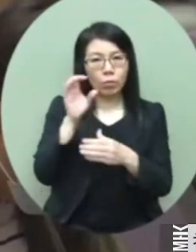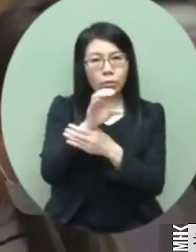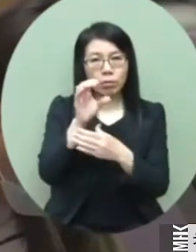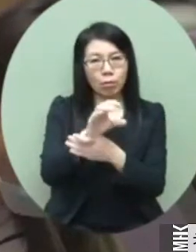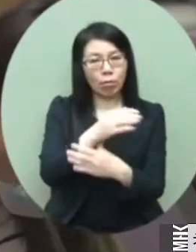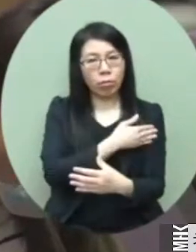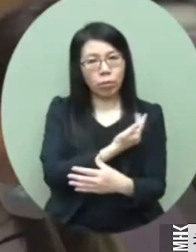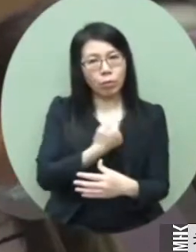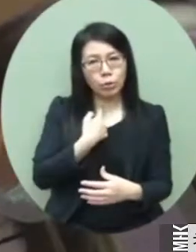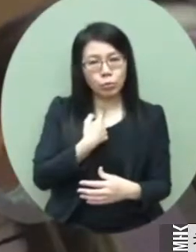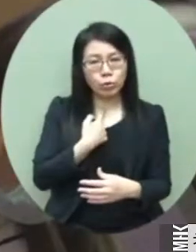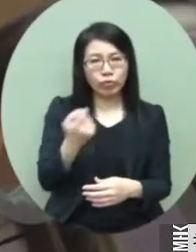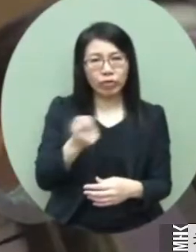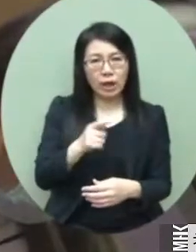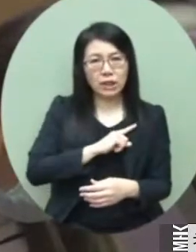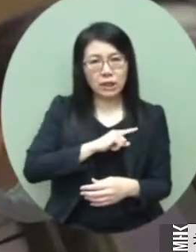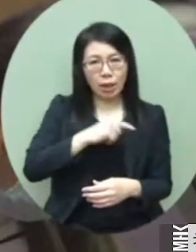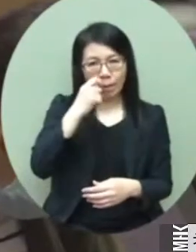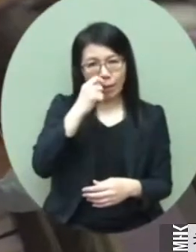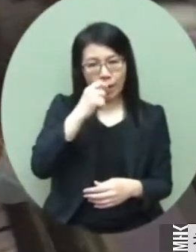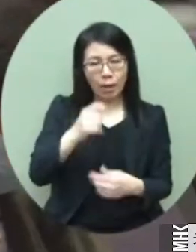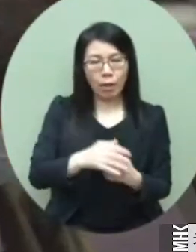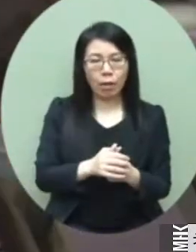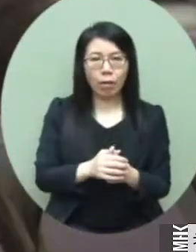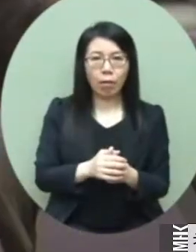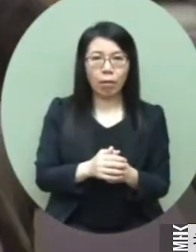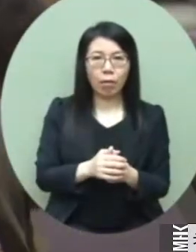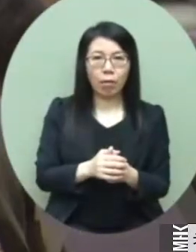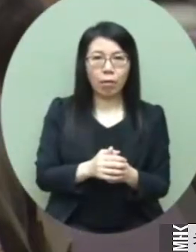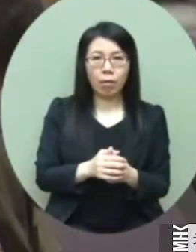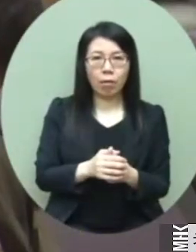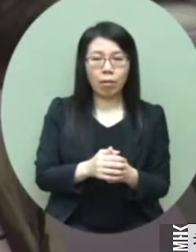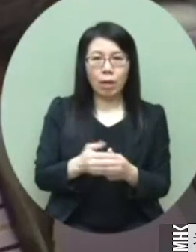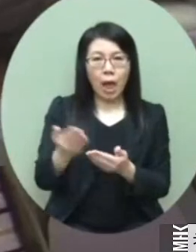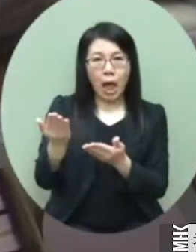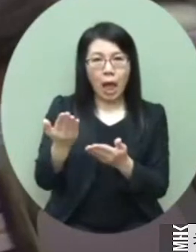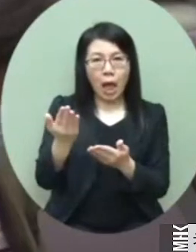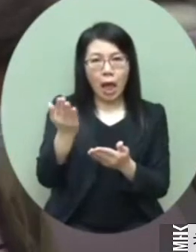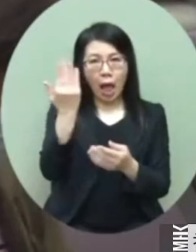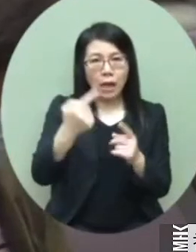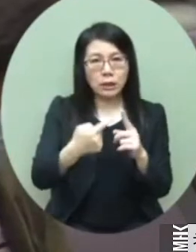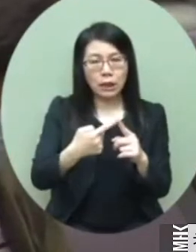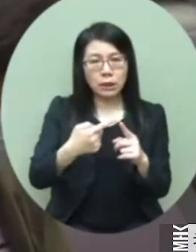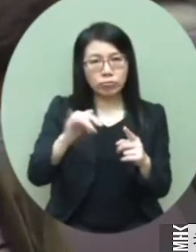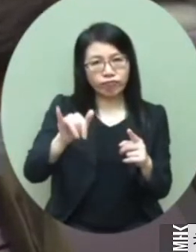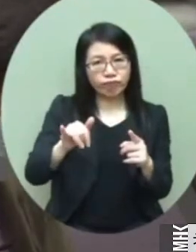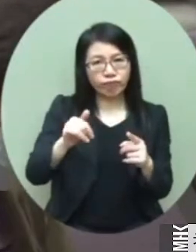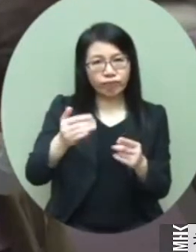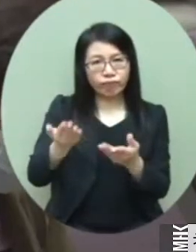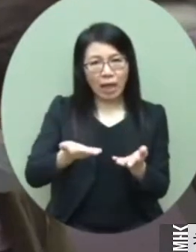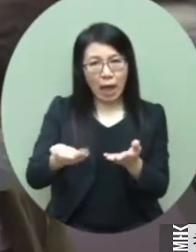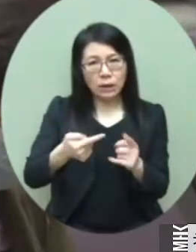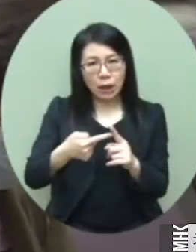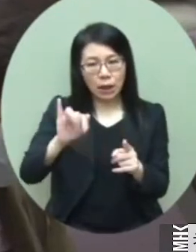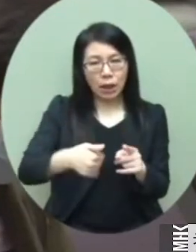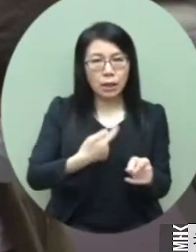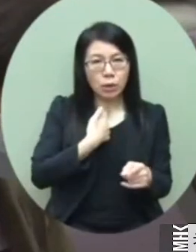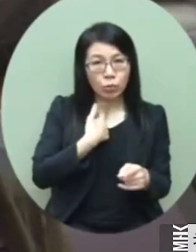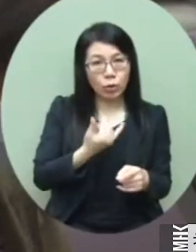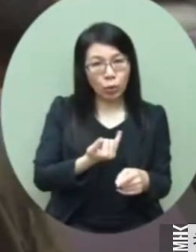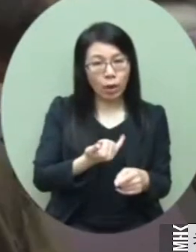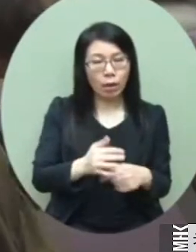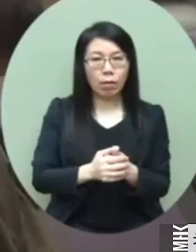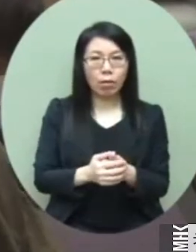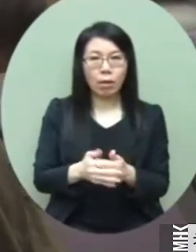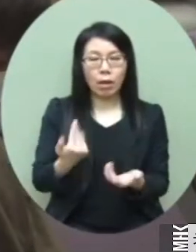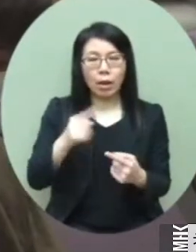出的一些顾客也要求进行快速检测？那么还有一个问题是呢，当前这个新增确诊病例数目前还是维持在1000多例左